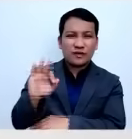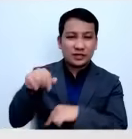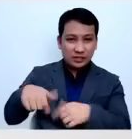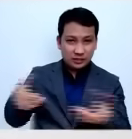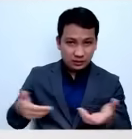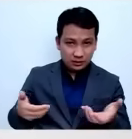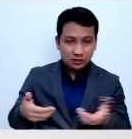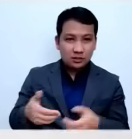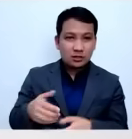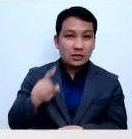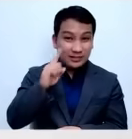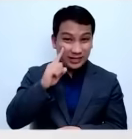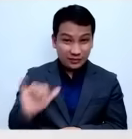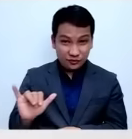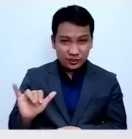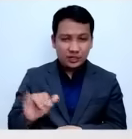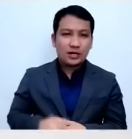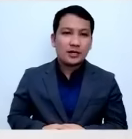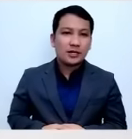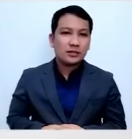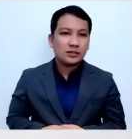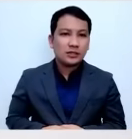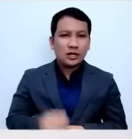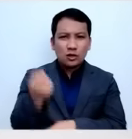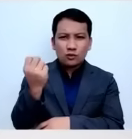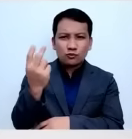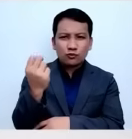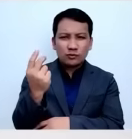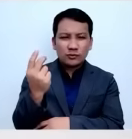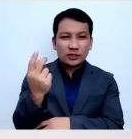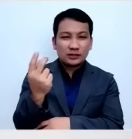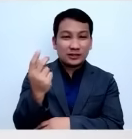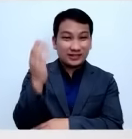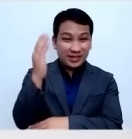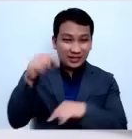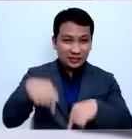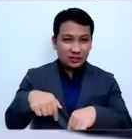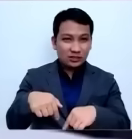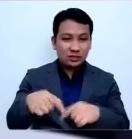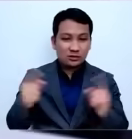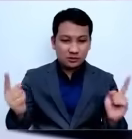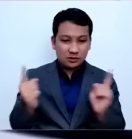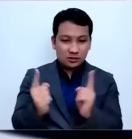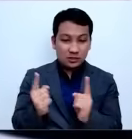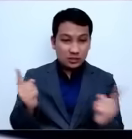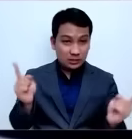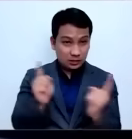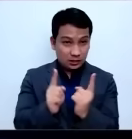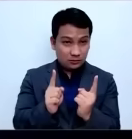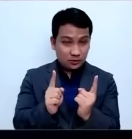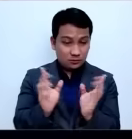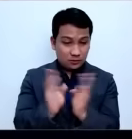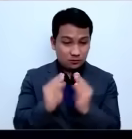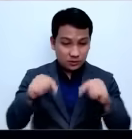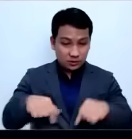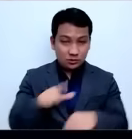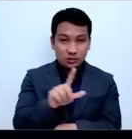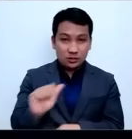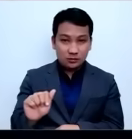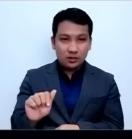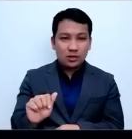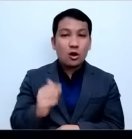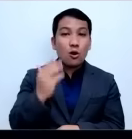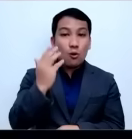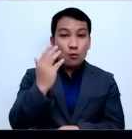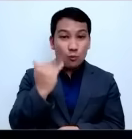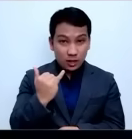sa California. Pasado alas 12 yan ang tanghali ng Sabado dyan sa Maynila nang dumating si Pangulong Bongbong Marcos dito sa Los Angeles para